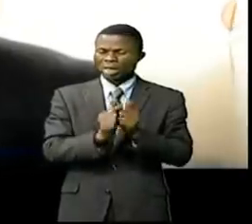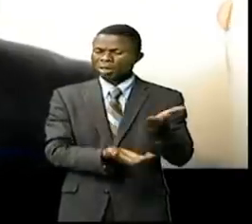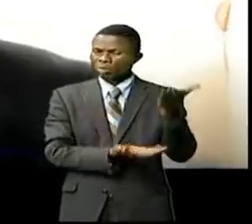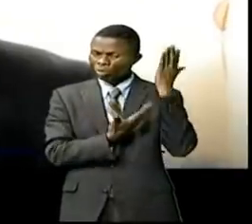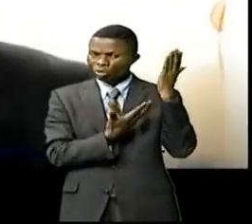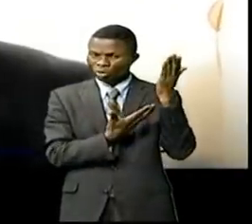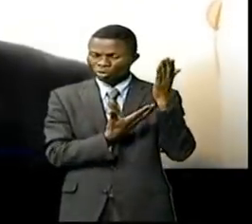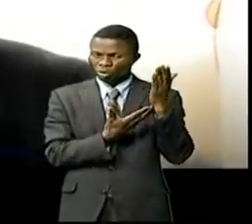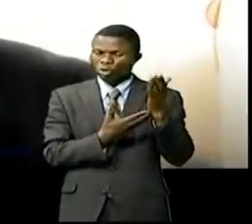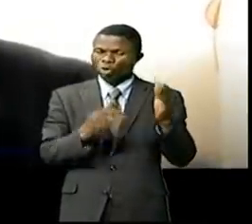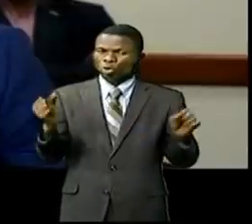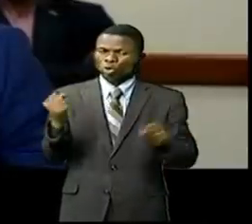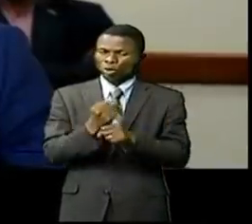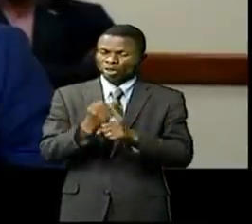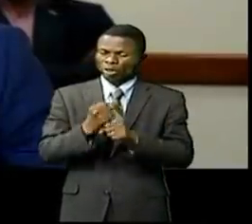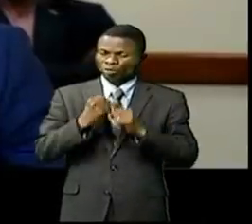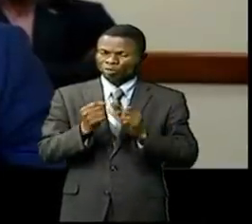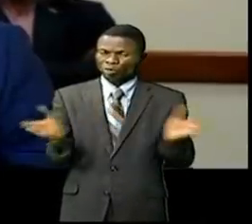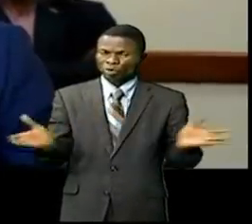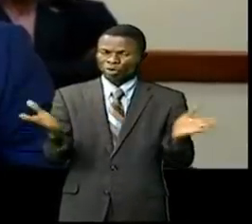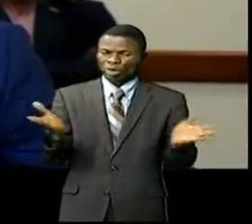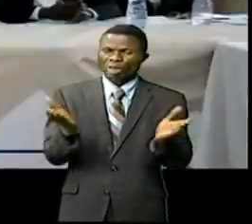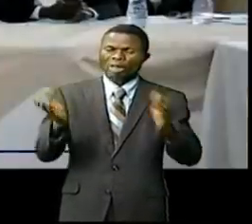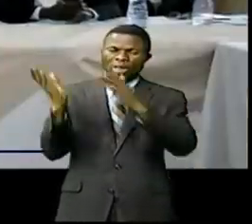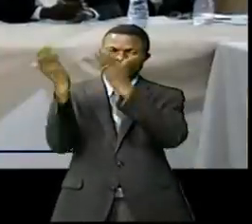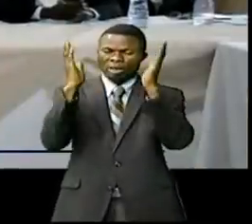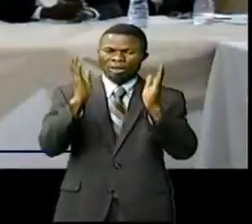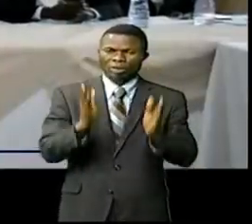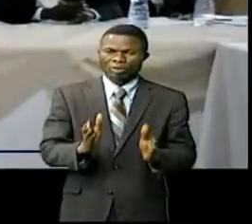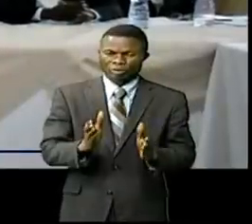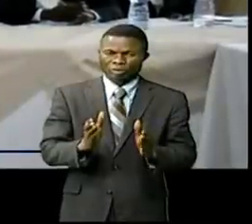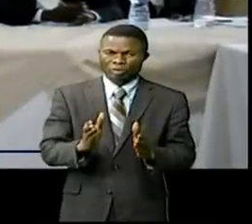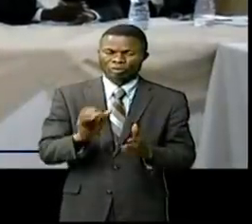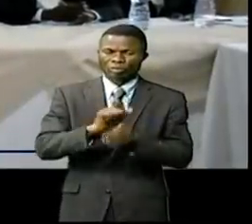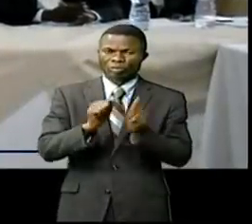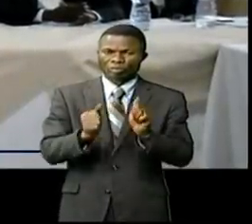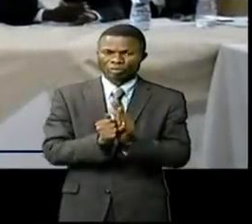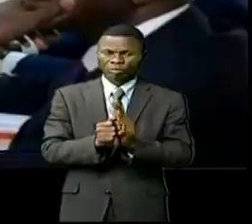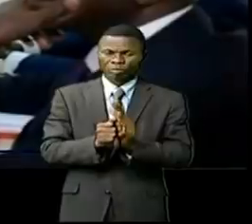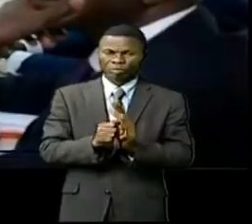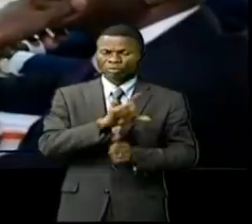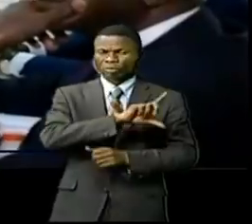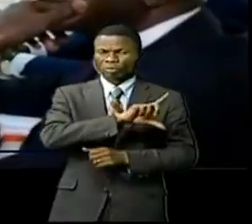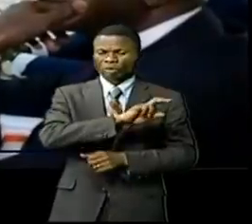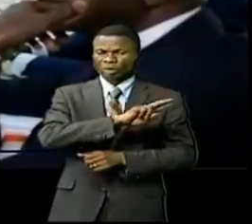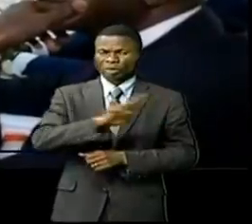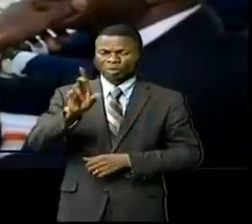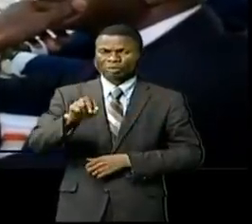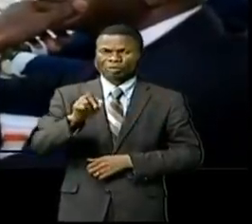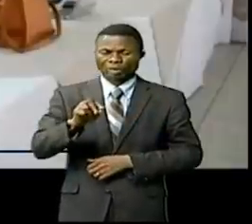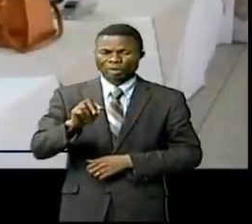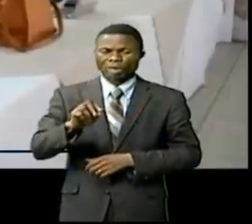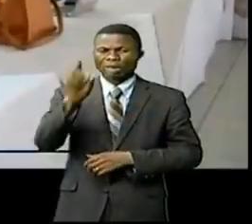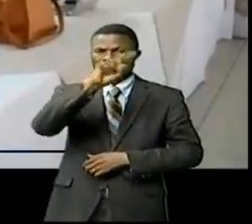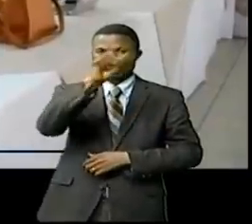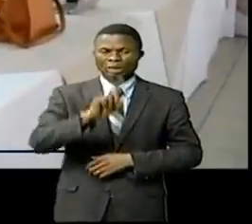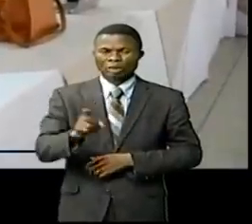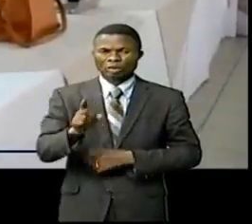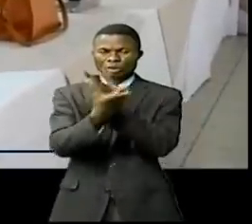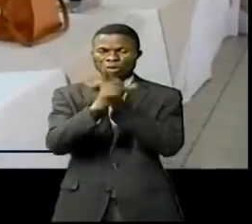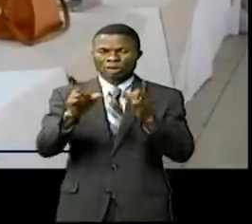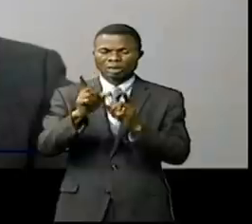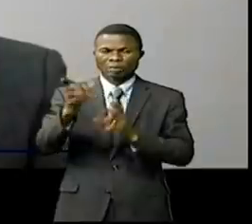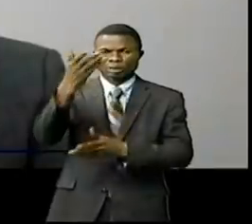du commerce des services en République démocratique du Congo dans le contexte de la mise en œuvre de la zone de libre-échange continentale